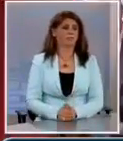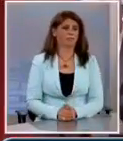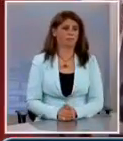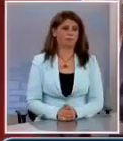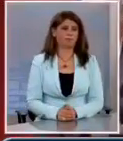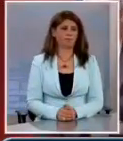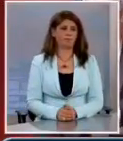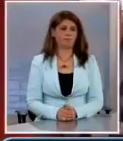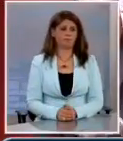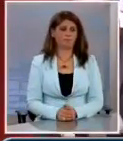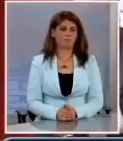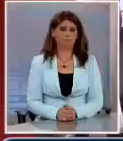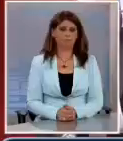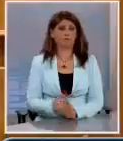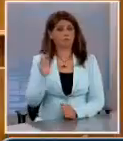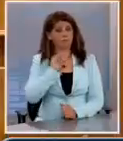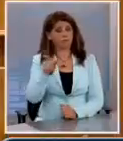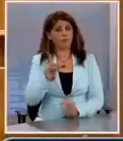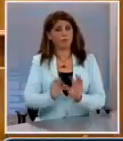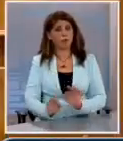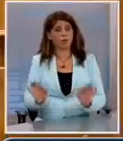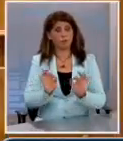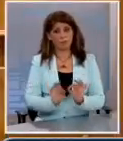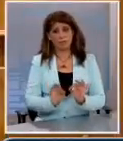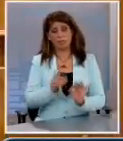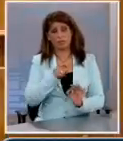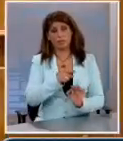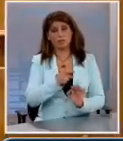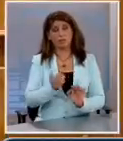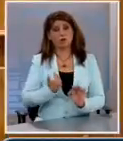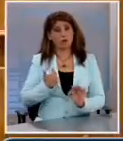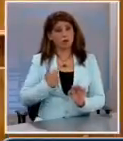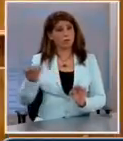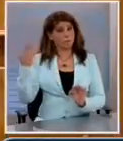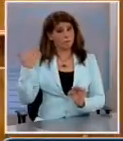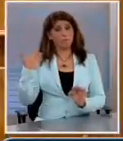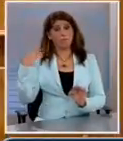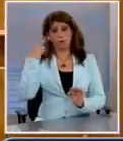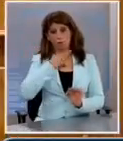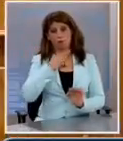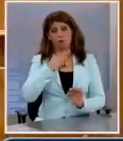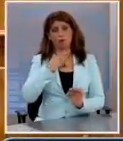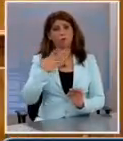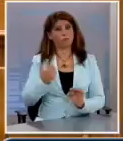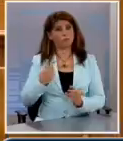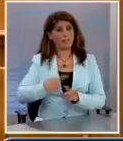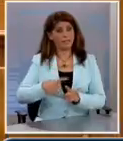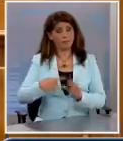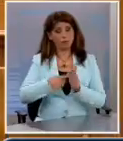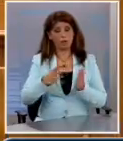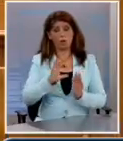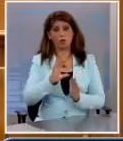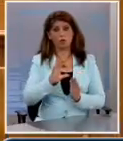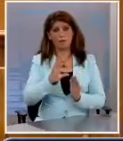Και σύντομα, σας είχα προειδοποιήσει ότι θα είστε ο νεότερος τέος πρωθυπουργός που είχε η Ελλάδα από τη μεταπολίτευση και